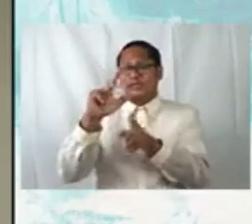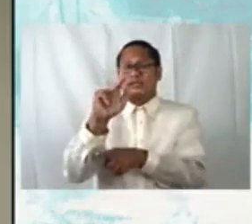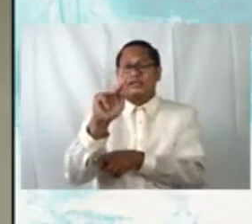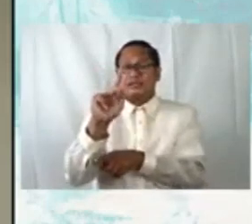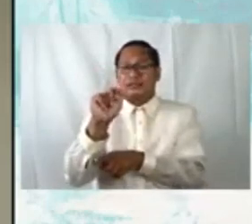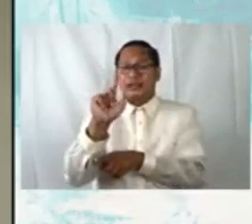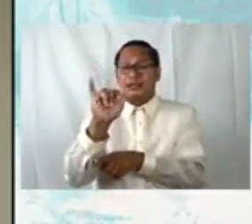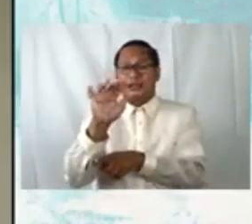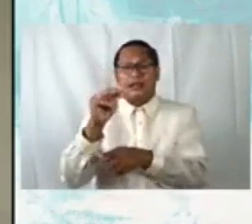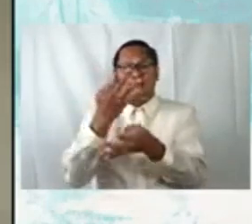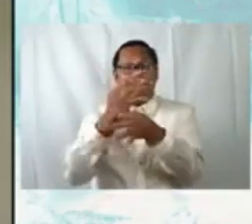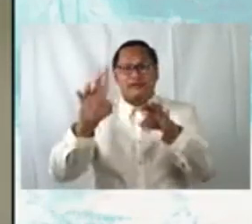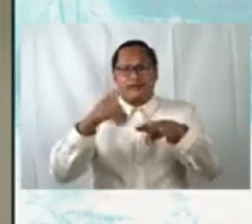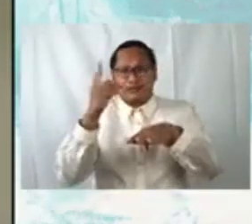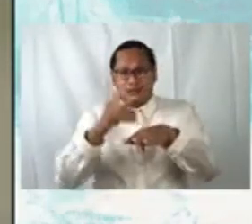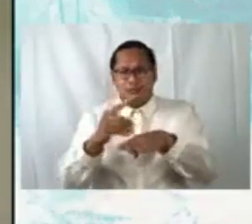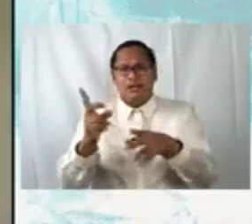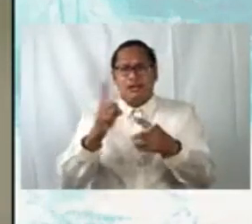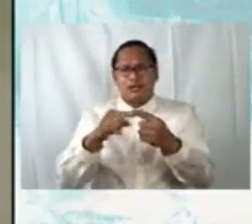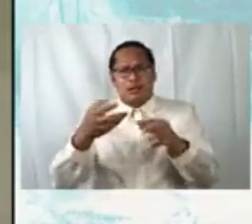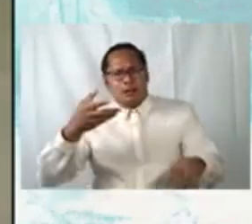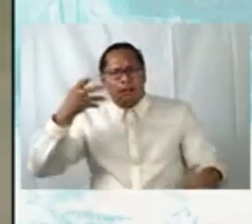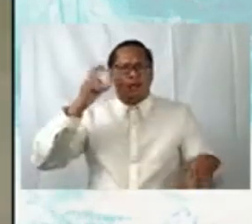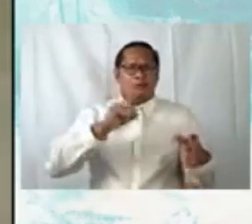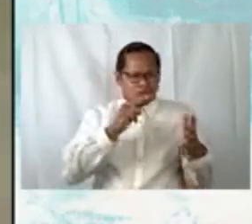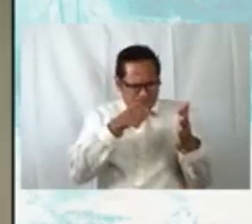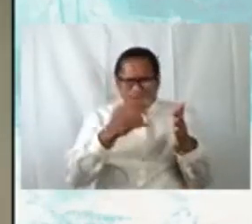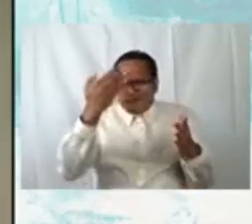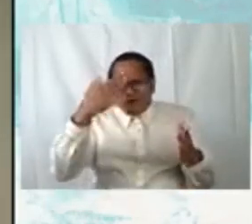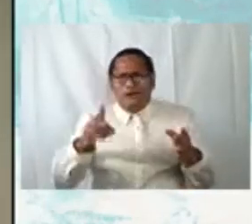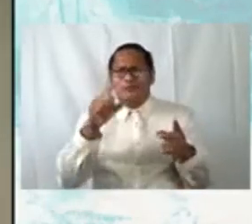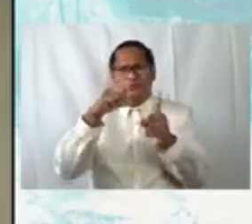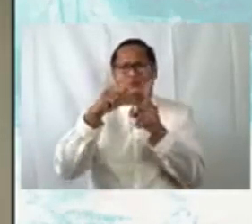nabasa ni Rizal yun, naloka siya kasi hindi ko alam ang salitang ito. No?